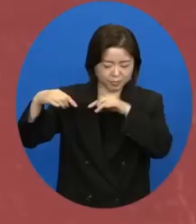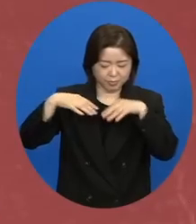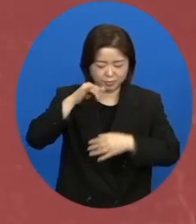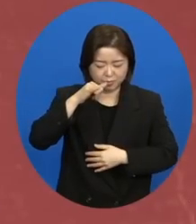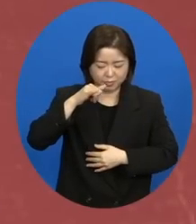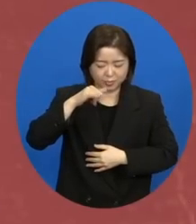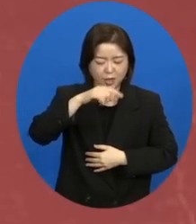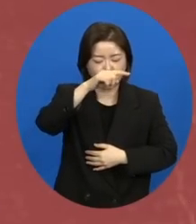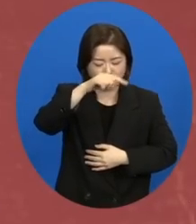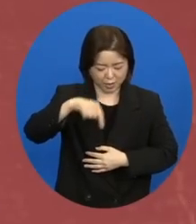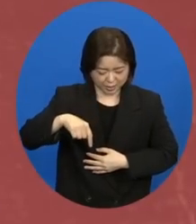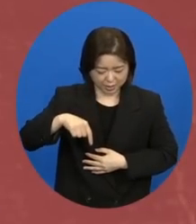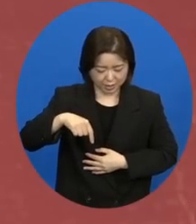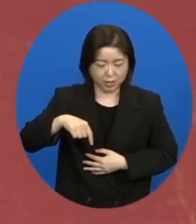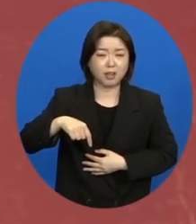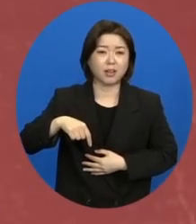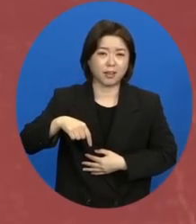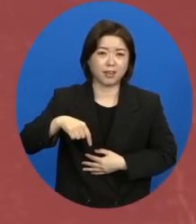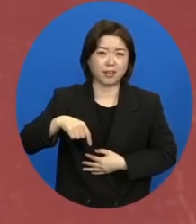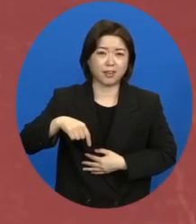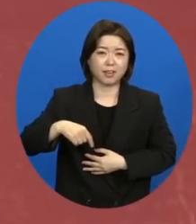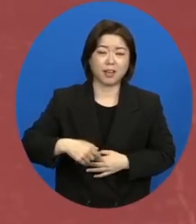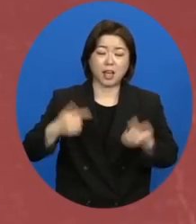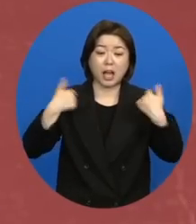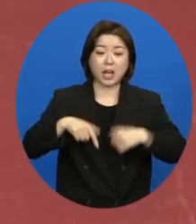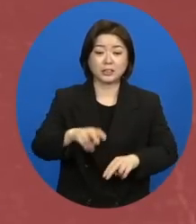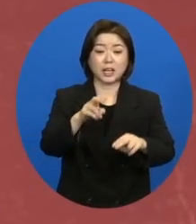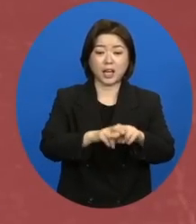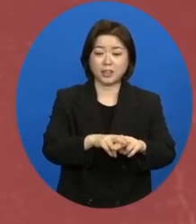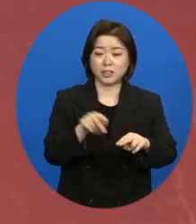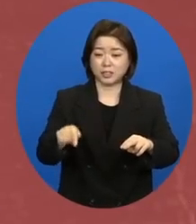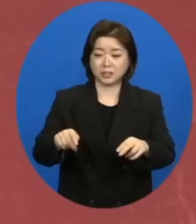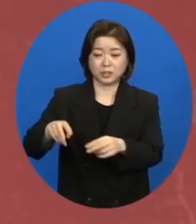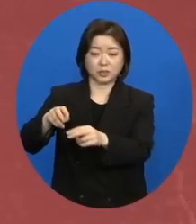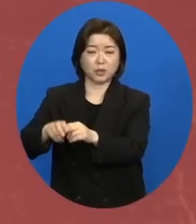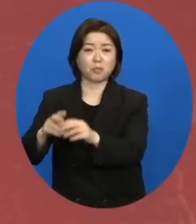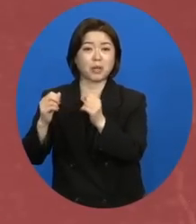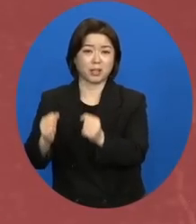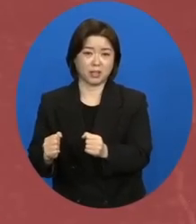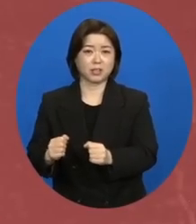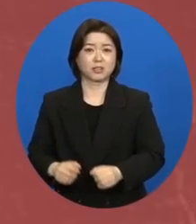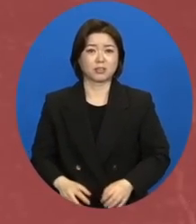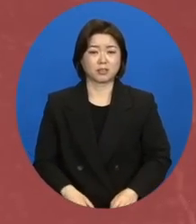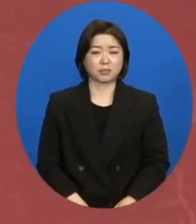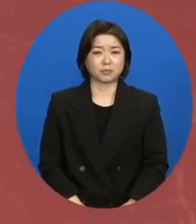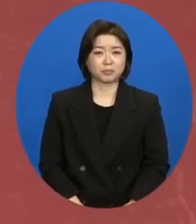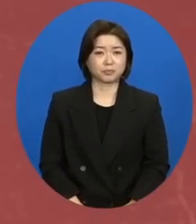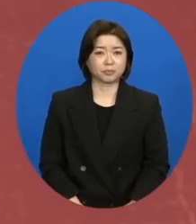왔냐고. 여러분이 항상 앉는 그 자리 옆에 앉아 계신다고요.